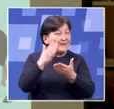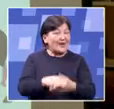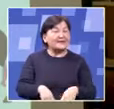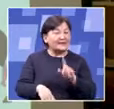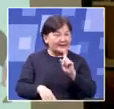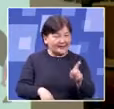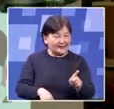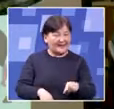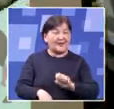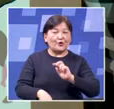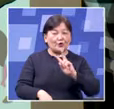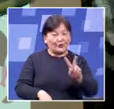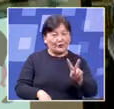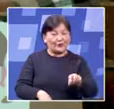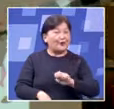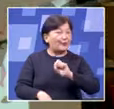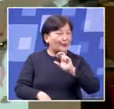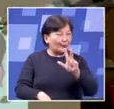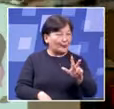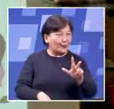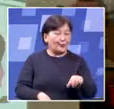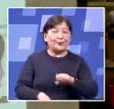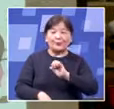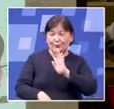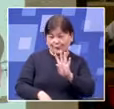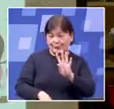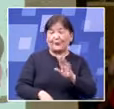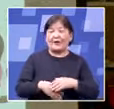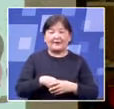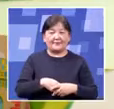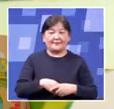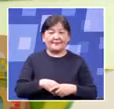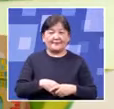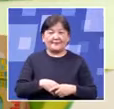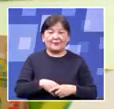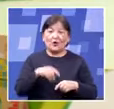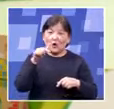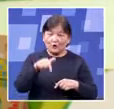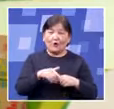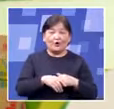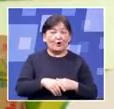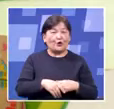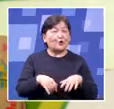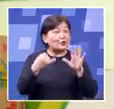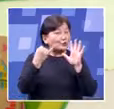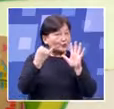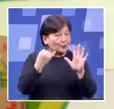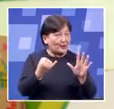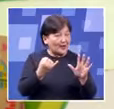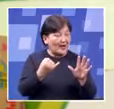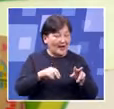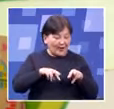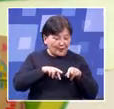Сайн байна. 1 2 3 4. За одоо 6